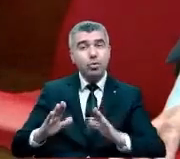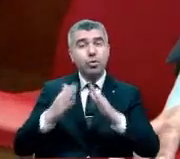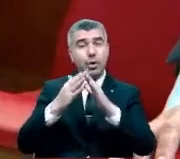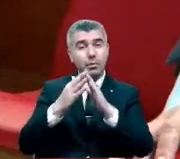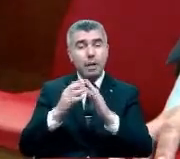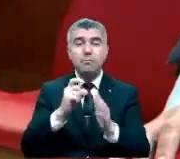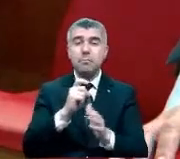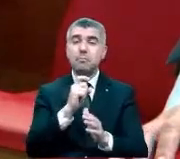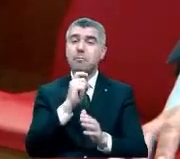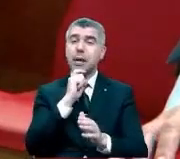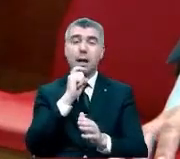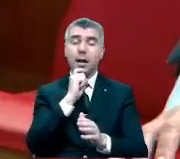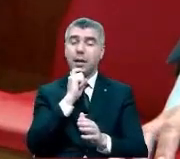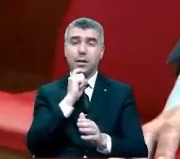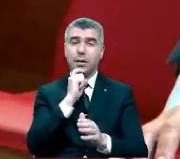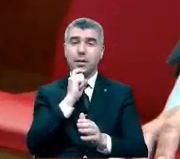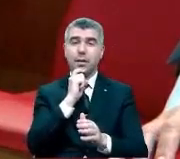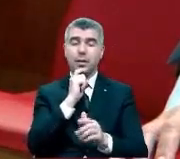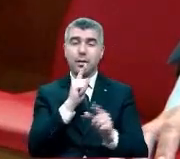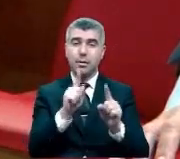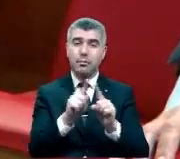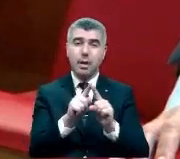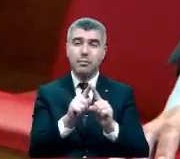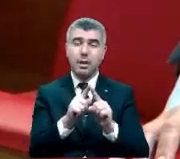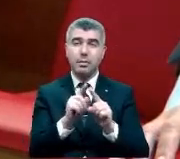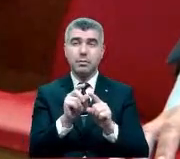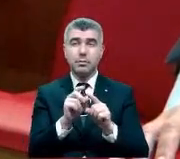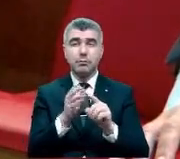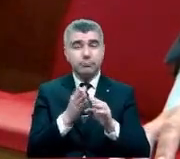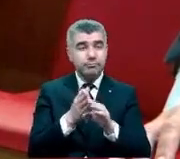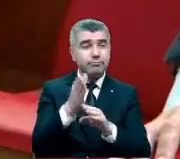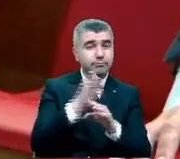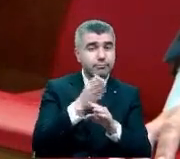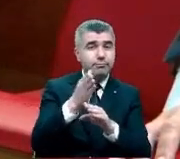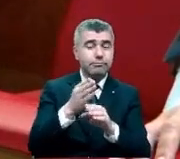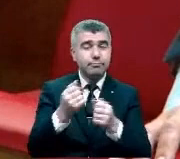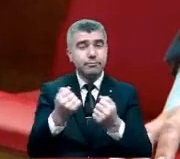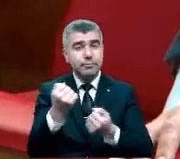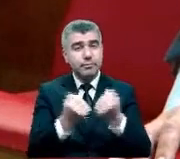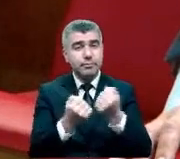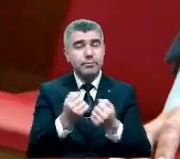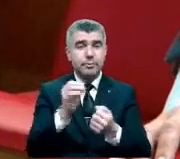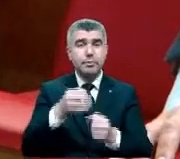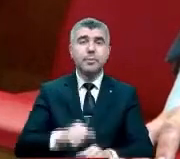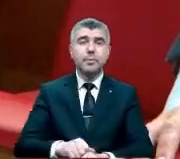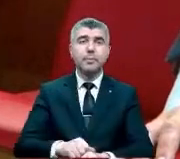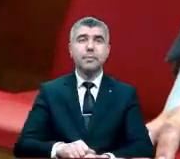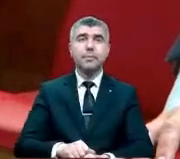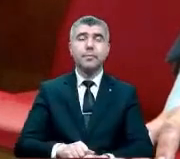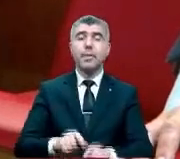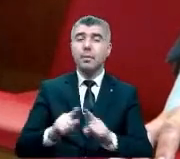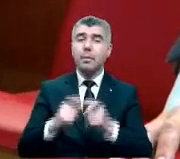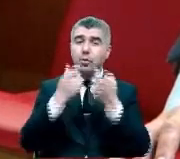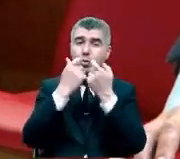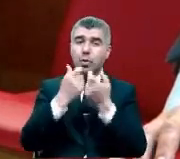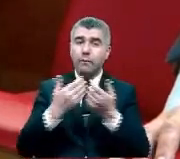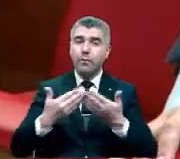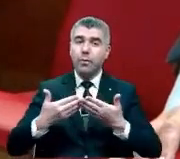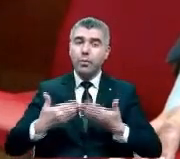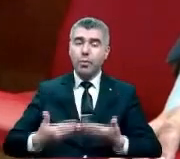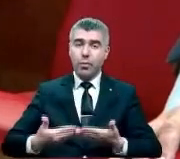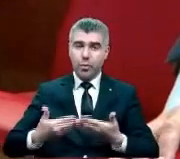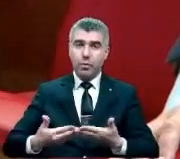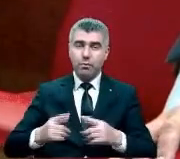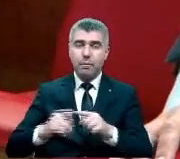الجبليه مازال ما تيتوفروا على واحد وسيله ديال التنقل اللي هي في المستوى اللي تنبغيو. تنشوفوا اليوم بانه في التفعيل